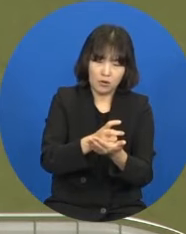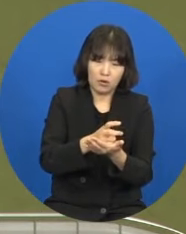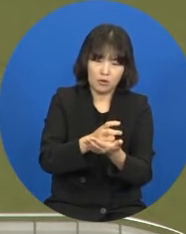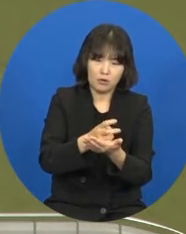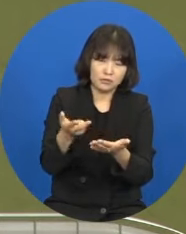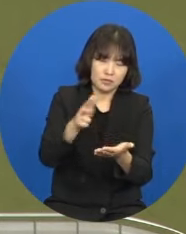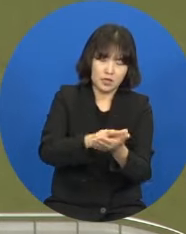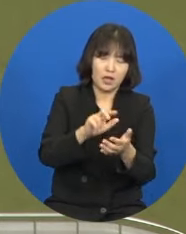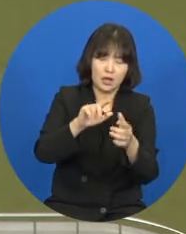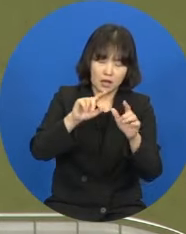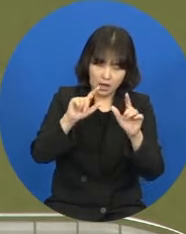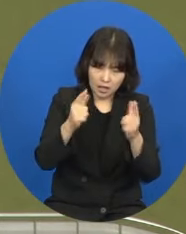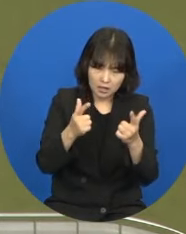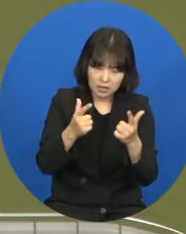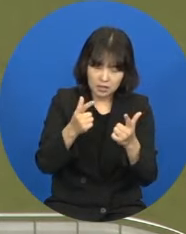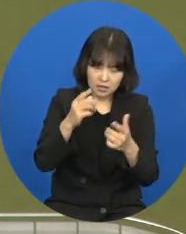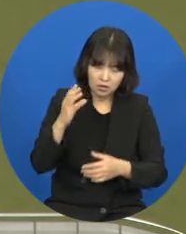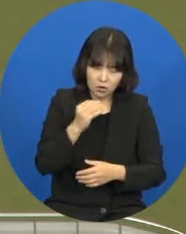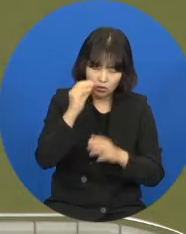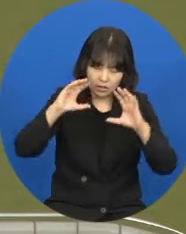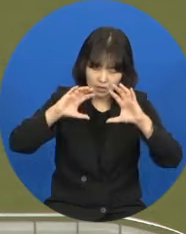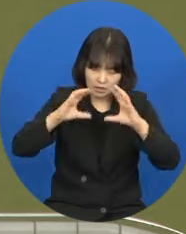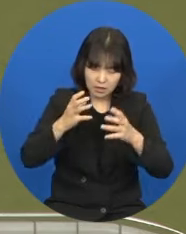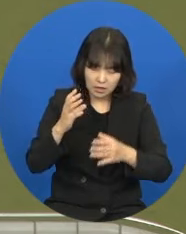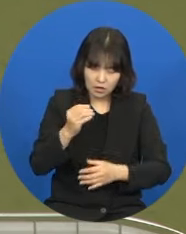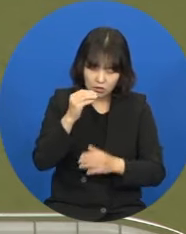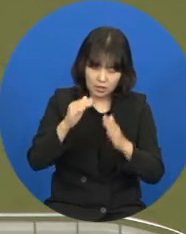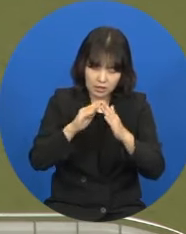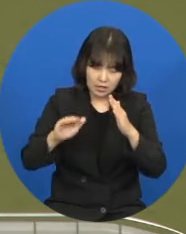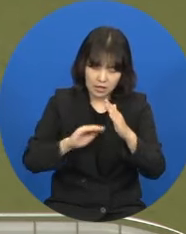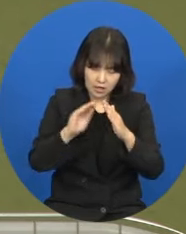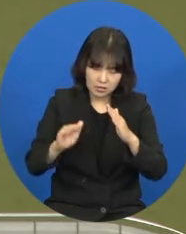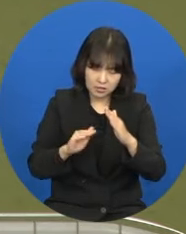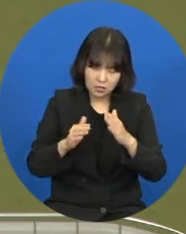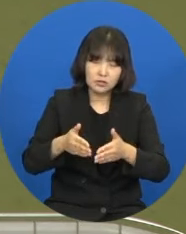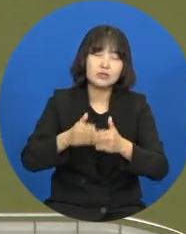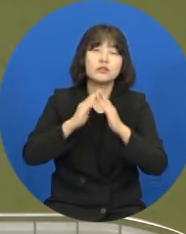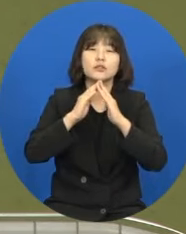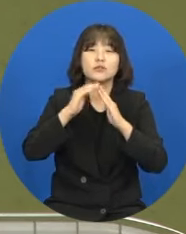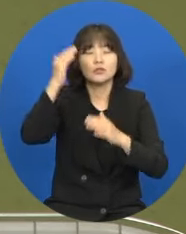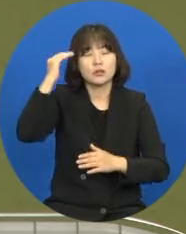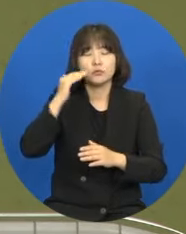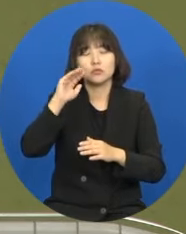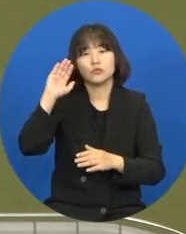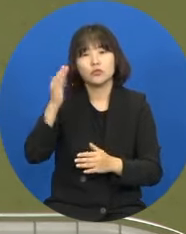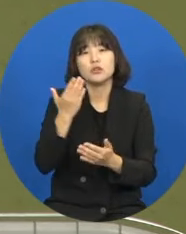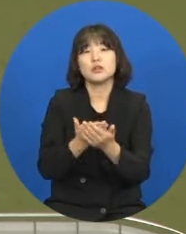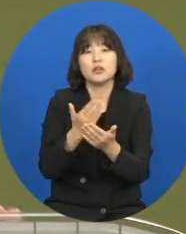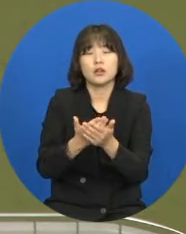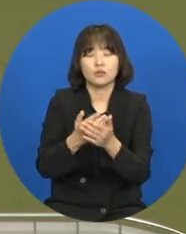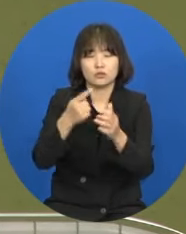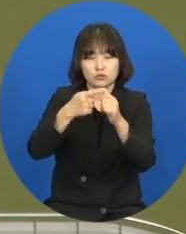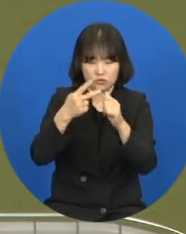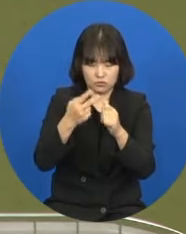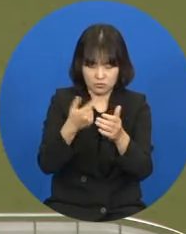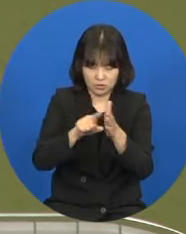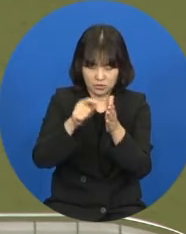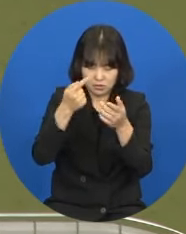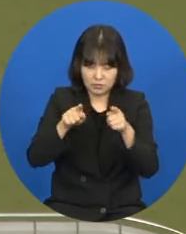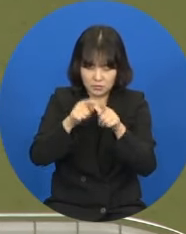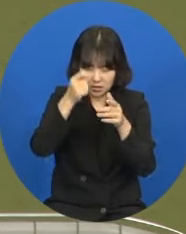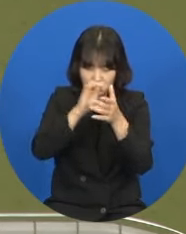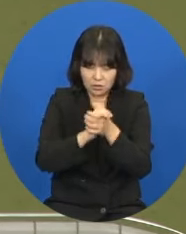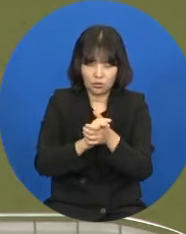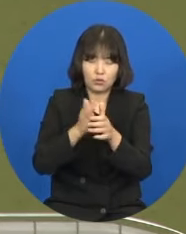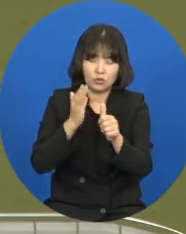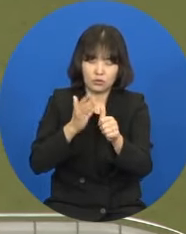하여 주시고 거룩한 나라로 거룩한 가정을 세어 나갈 수 있는 대한민국 되게 해 달라고 우리 두 가지 놓고 함께 동성으로 우리